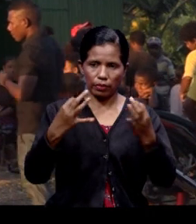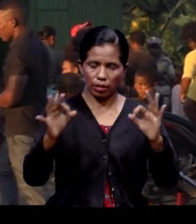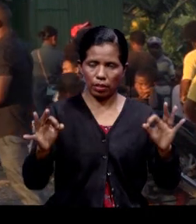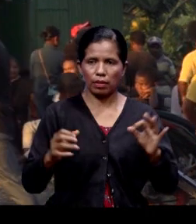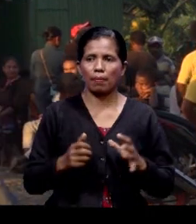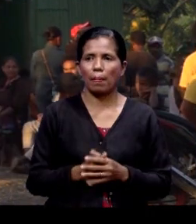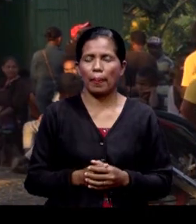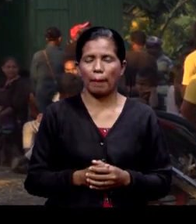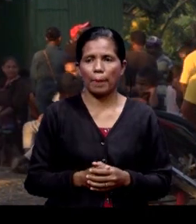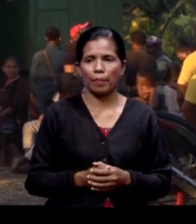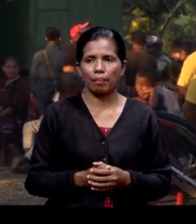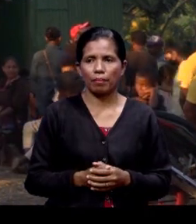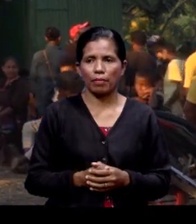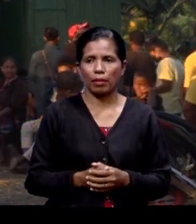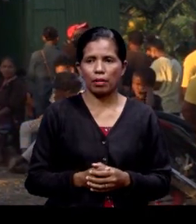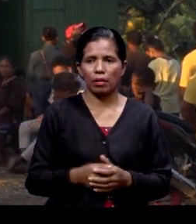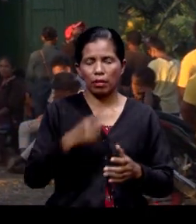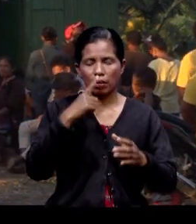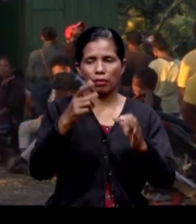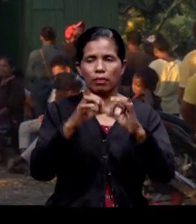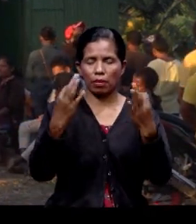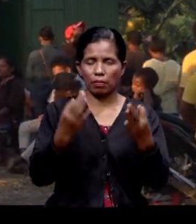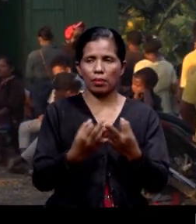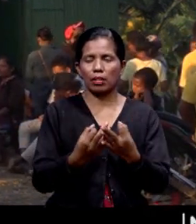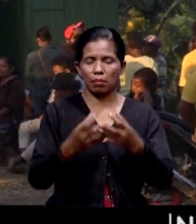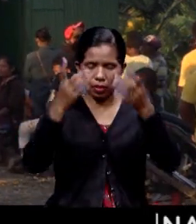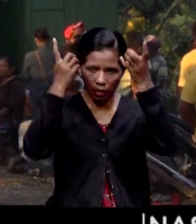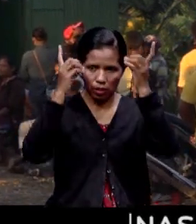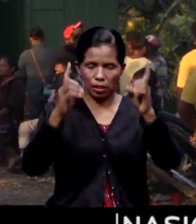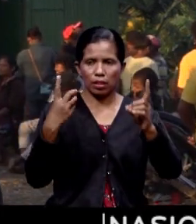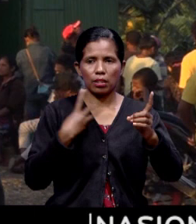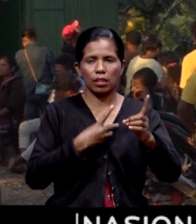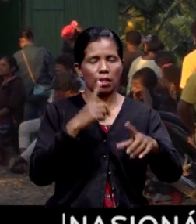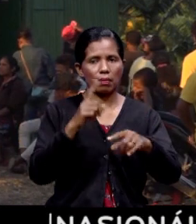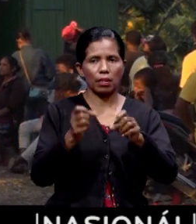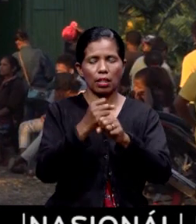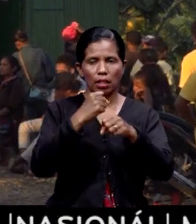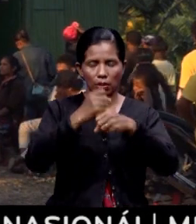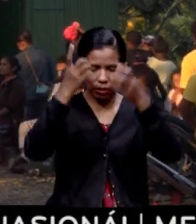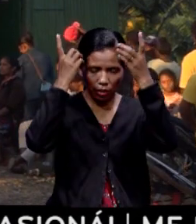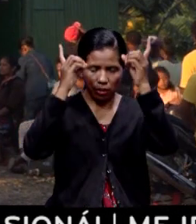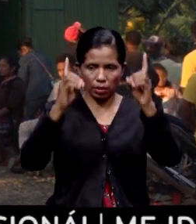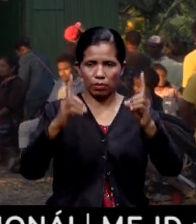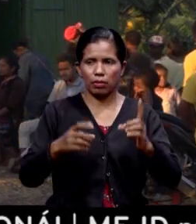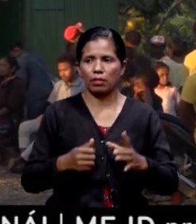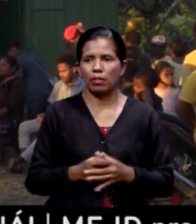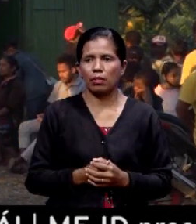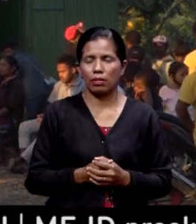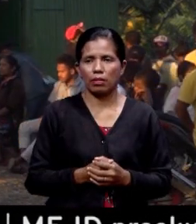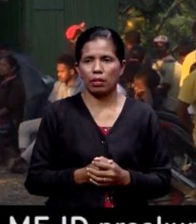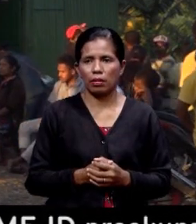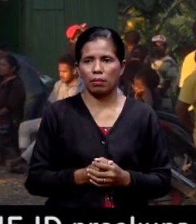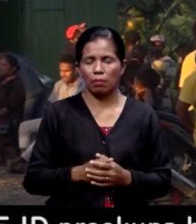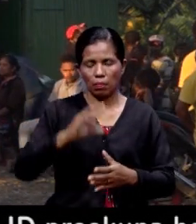dizer, depende entre família sira, né, cara? E tala bele halo decisão, decisão pa o